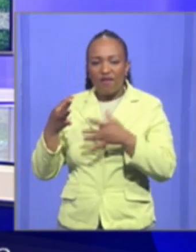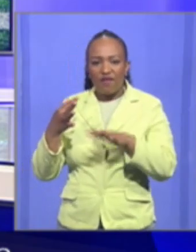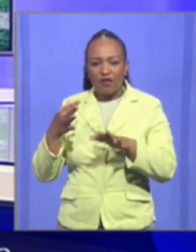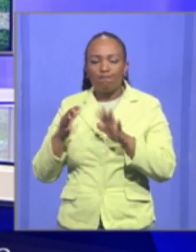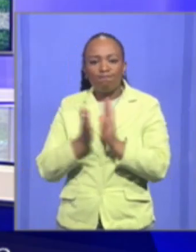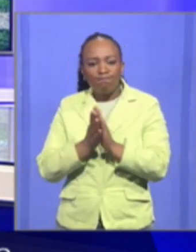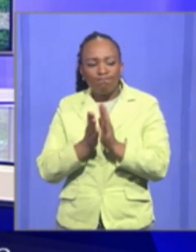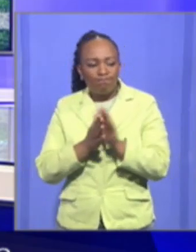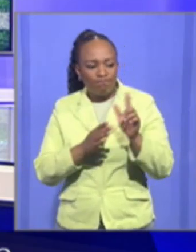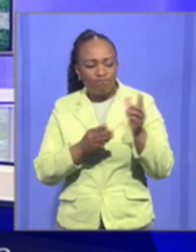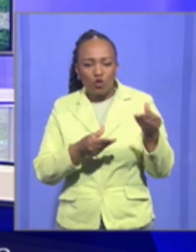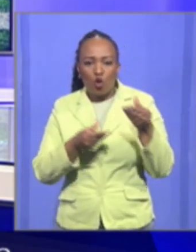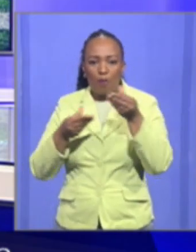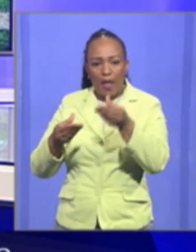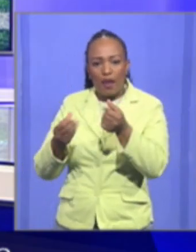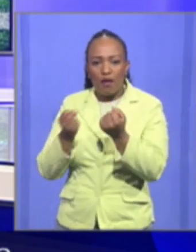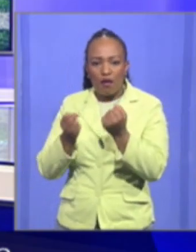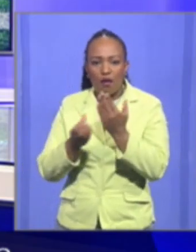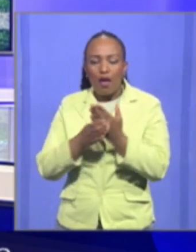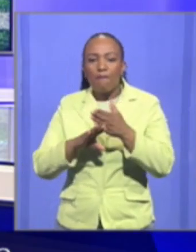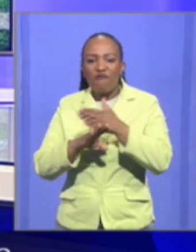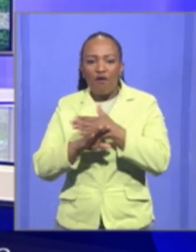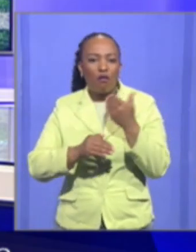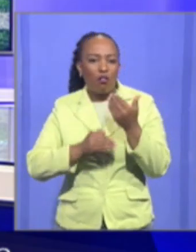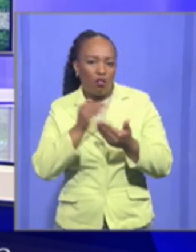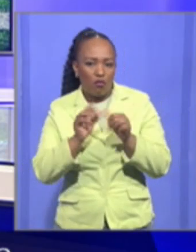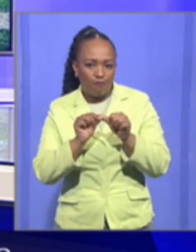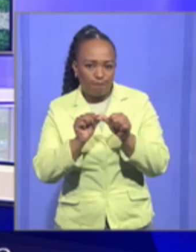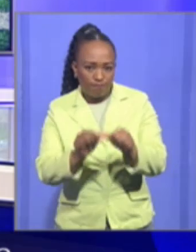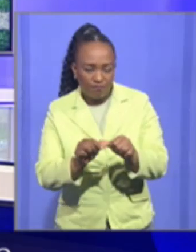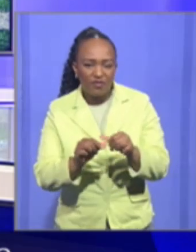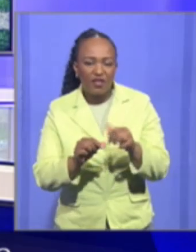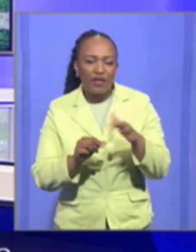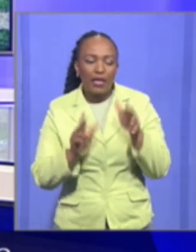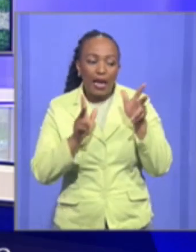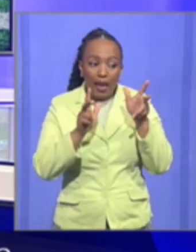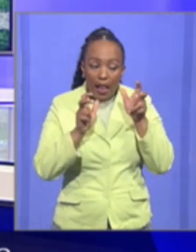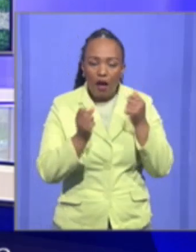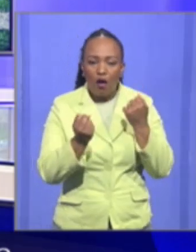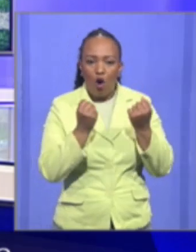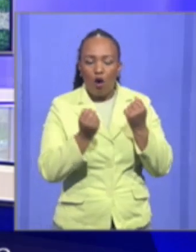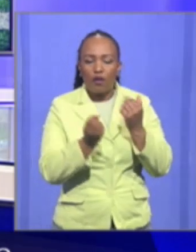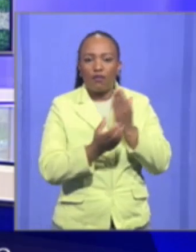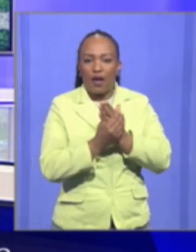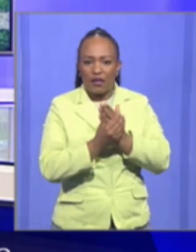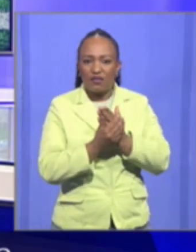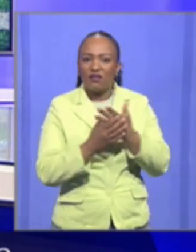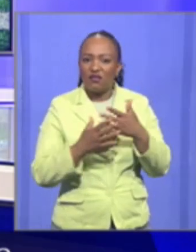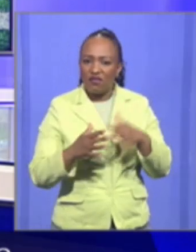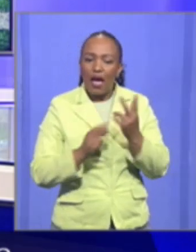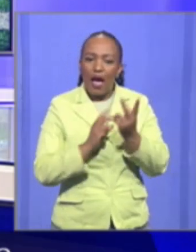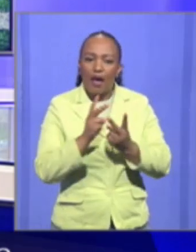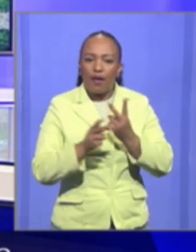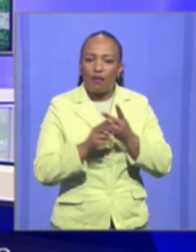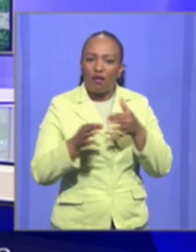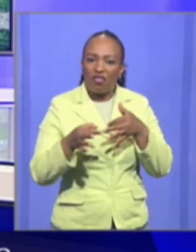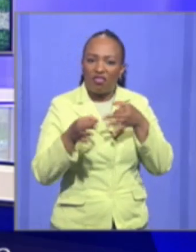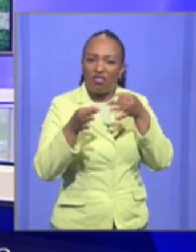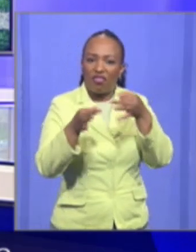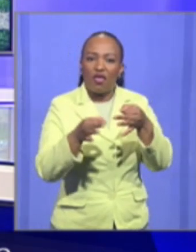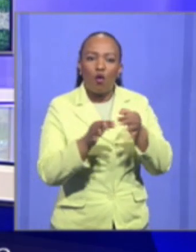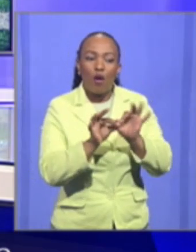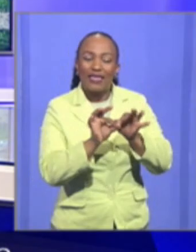ditokete pele molato o ka tšwela pele. Theeletšo yeo ya pele ga tsheko e šutišitšwe gape ka baka la tlhokego ya